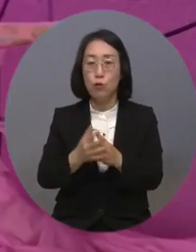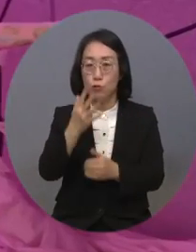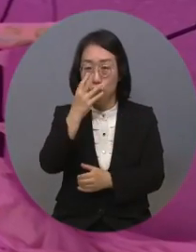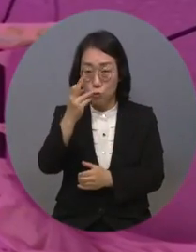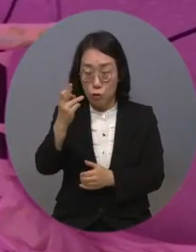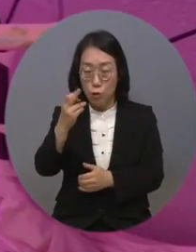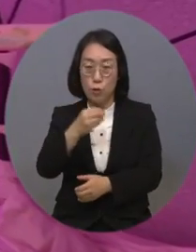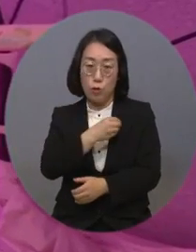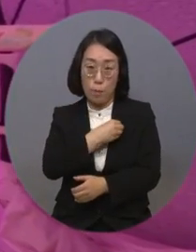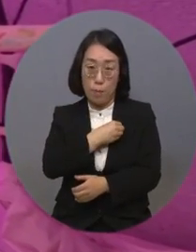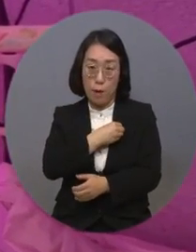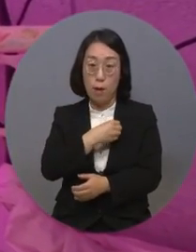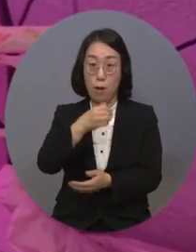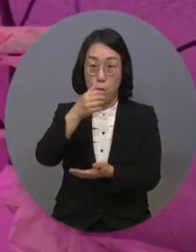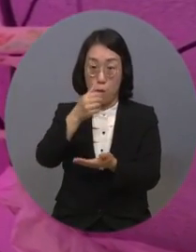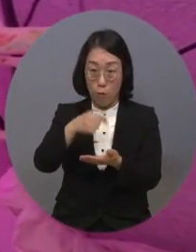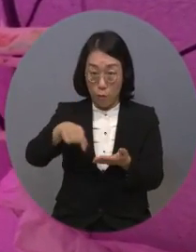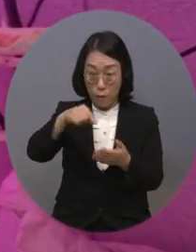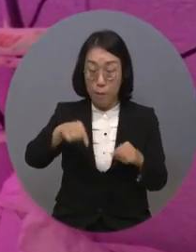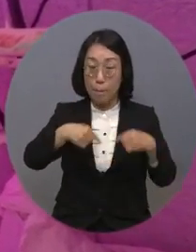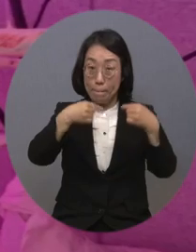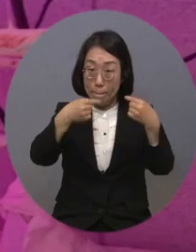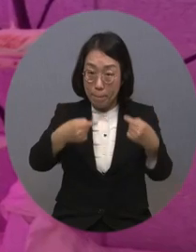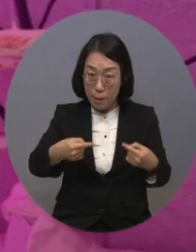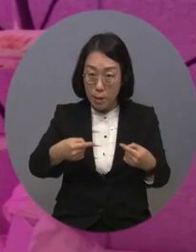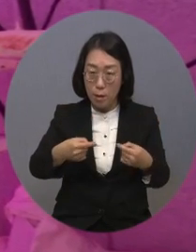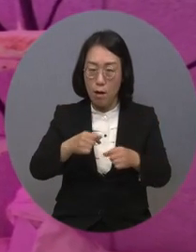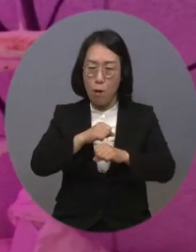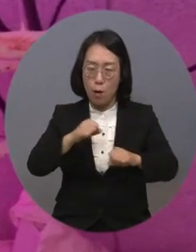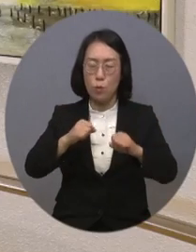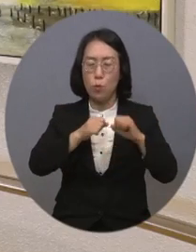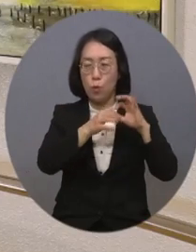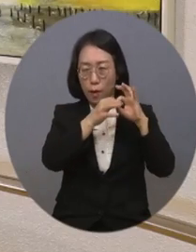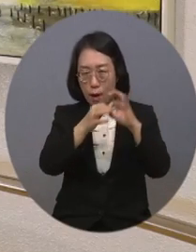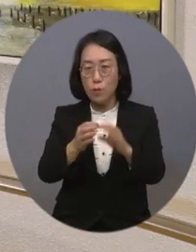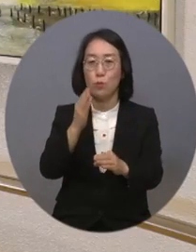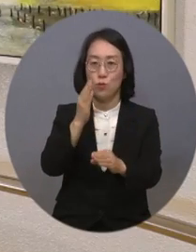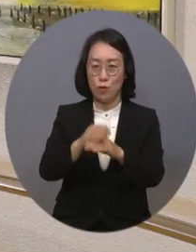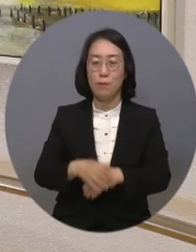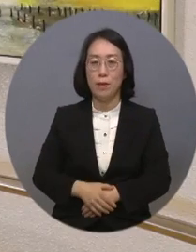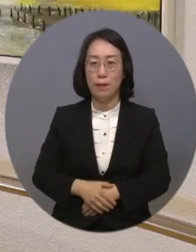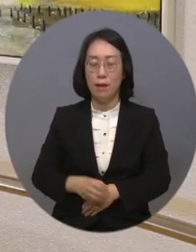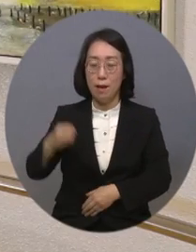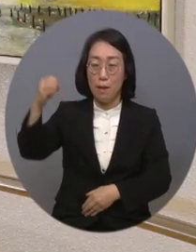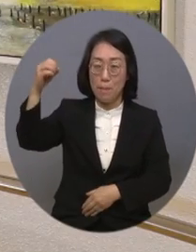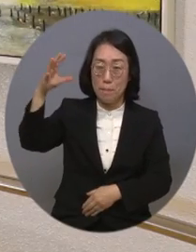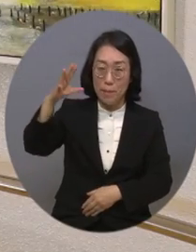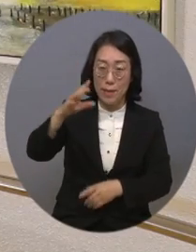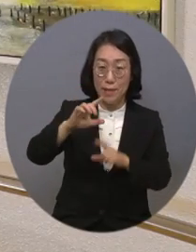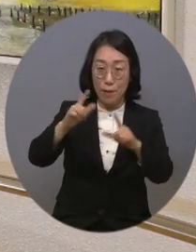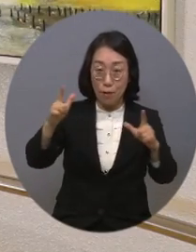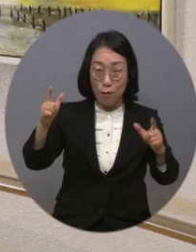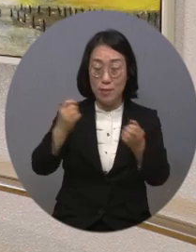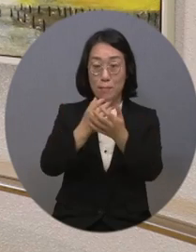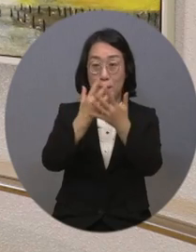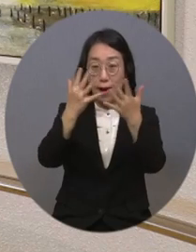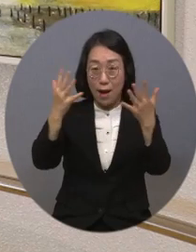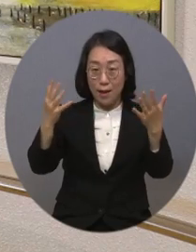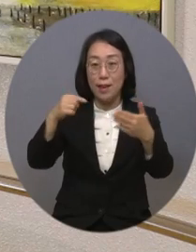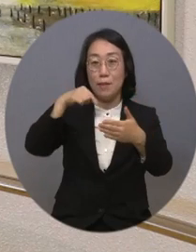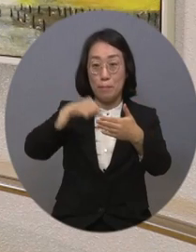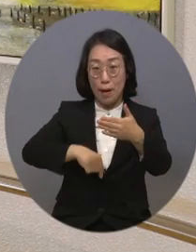순천미협회원으로 지역 미술문화의 지평을 넓혀가고 있습니다. 수많은 빛들을 밝혀 세상을 밝히는